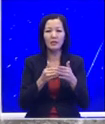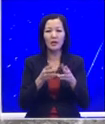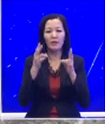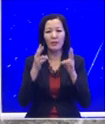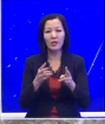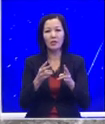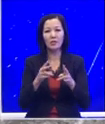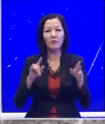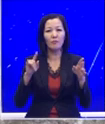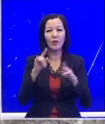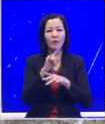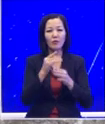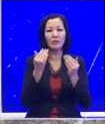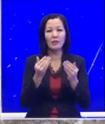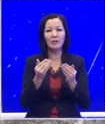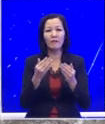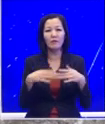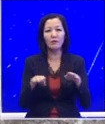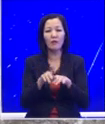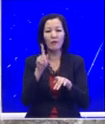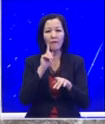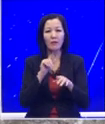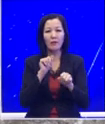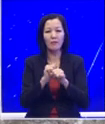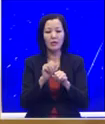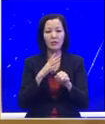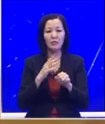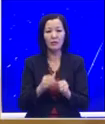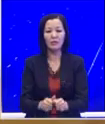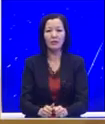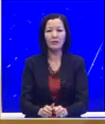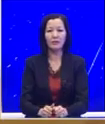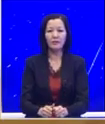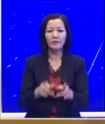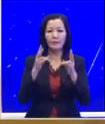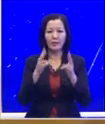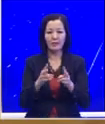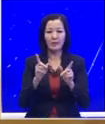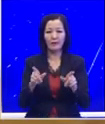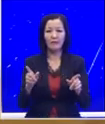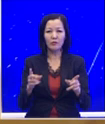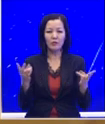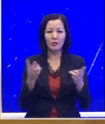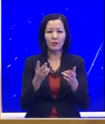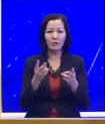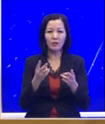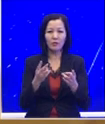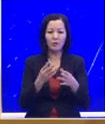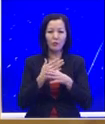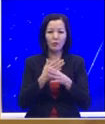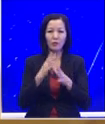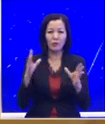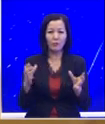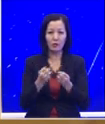происшествия полеты самолетов данного типа временно приостановлены. Пострадавшим будет оказана необходимая помощь и